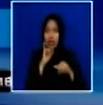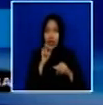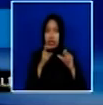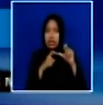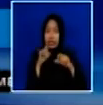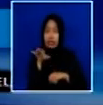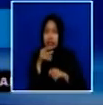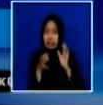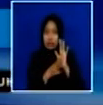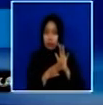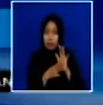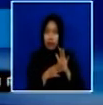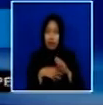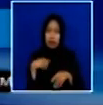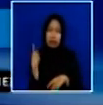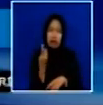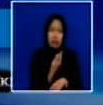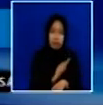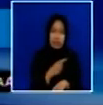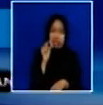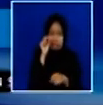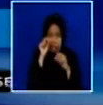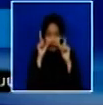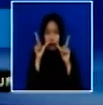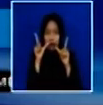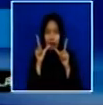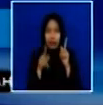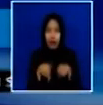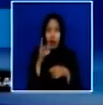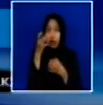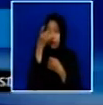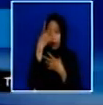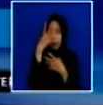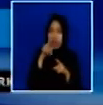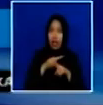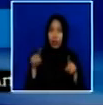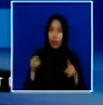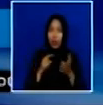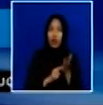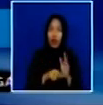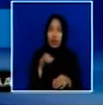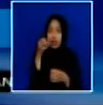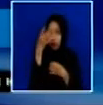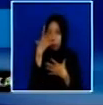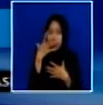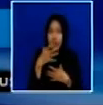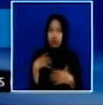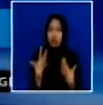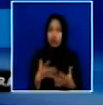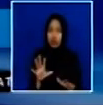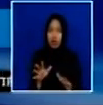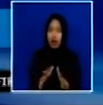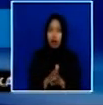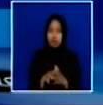komunikasi bahwa nikah menyadari bahwa informasi atau teknologi informasi itu sudah merambah